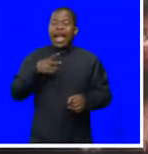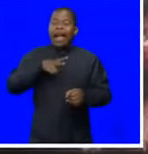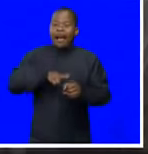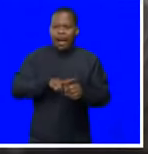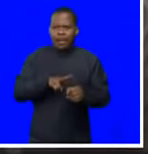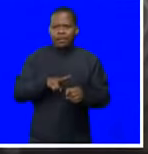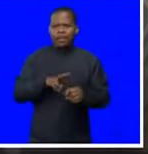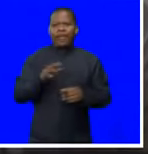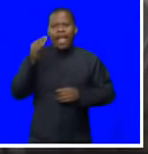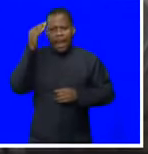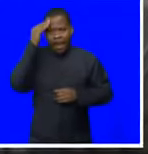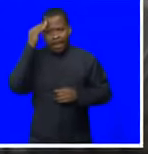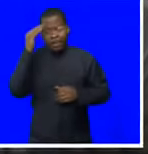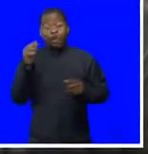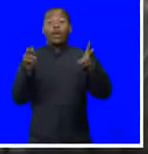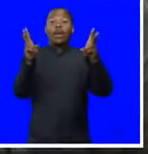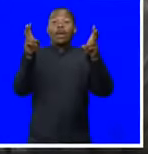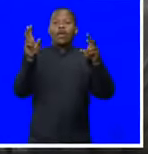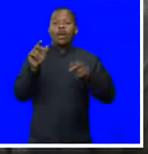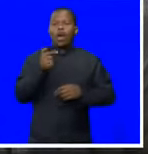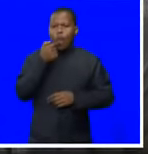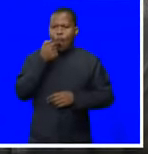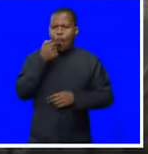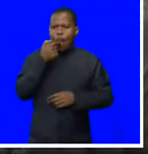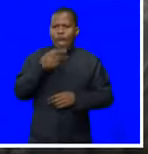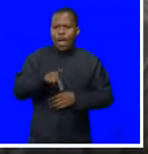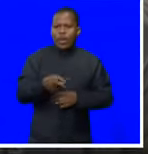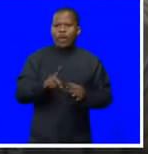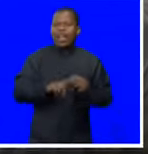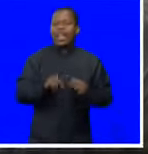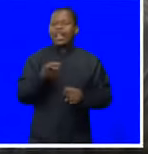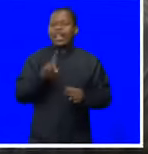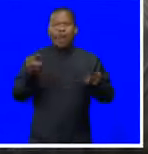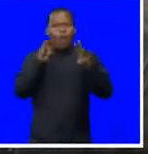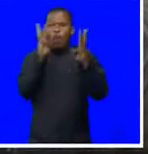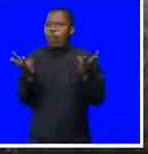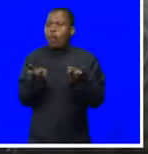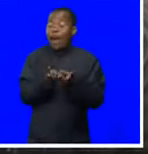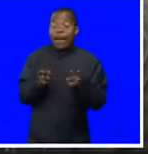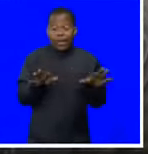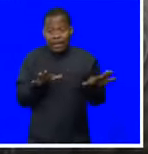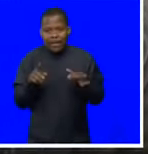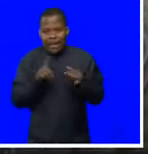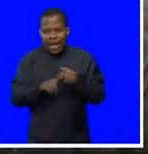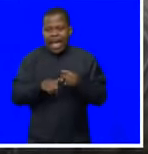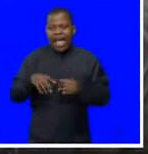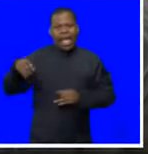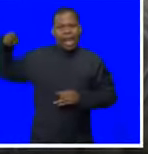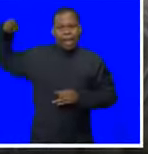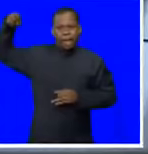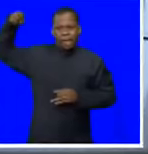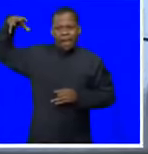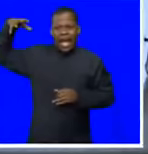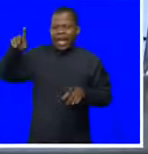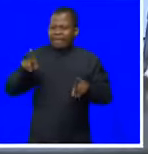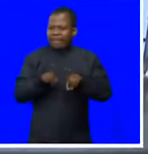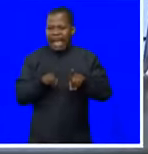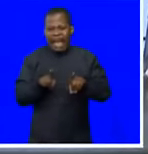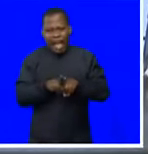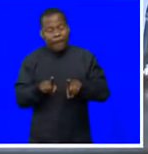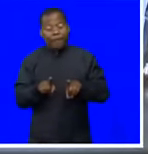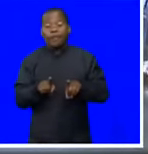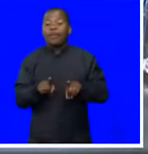ukuthi indzaba ye petroleum is a global challenge, indzaba ya gesi is a very serious challenge.